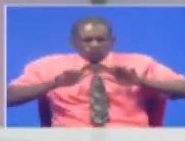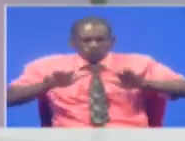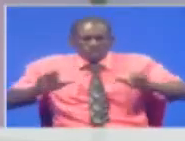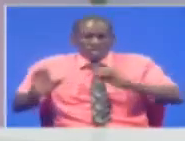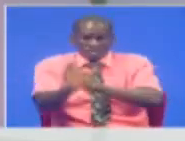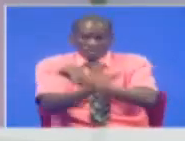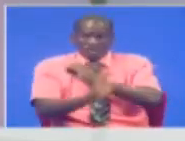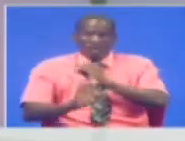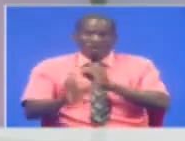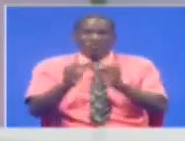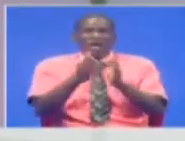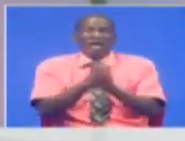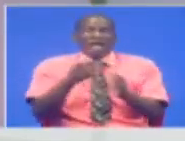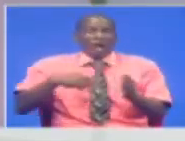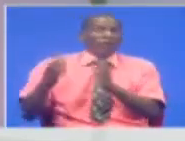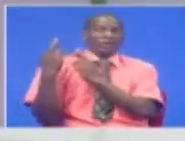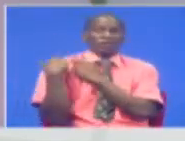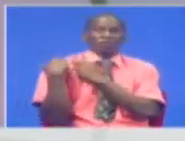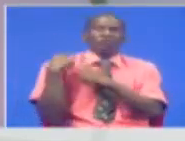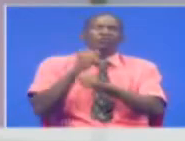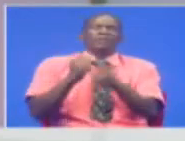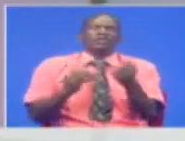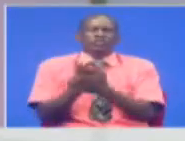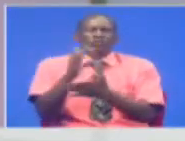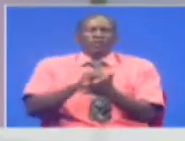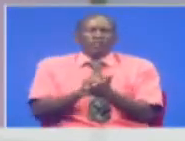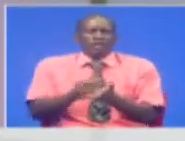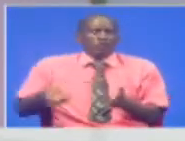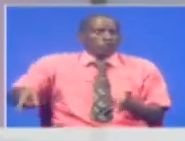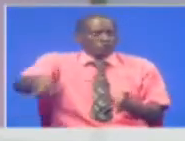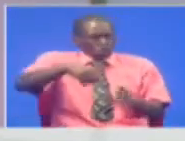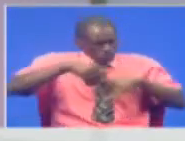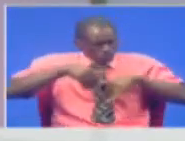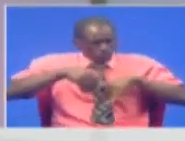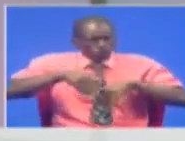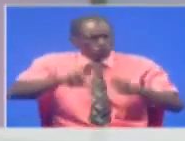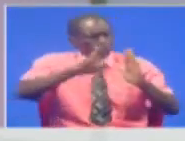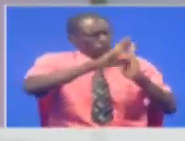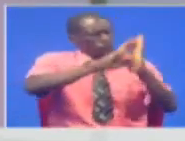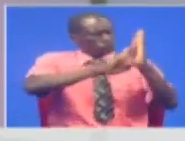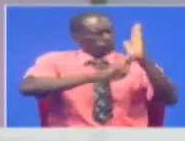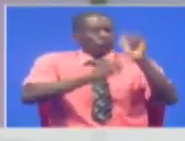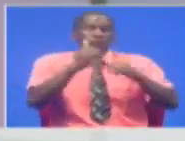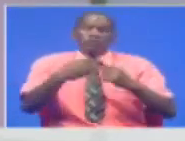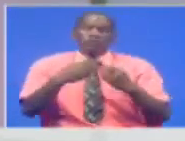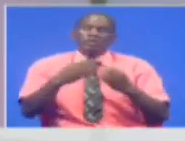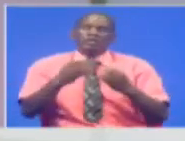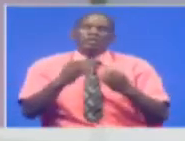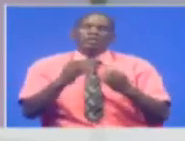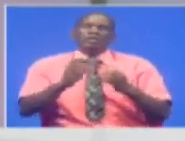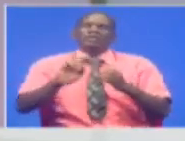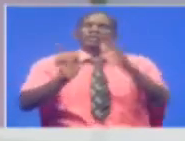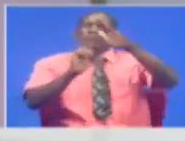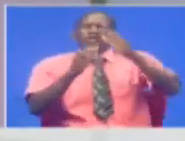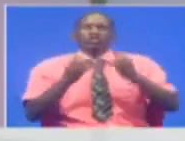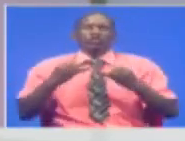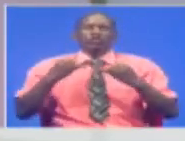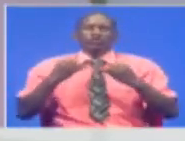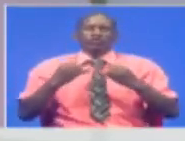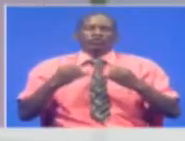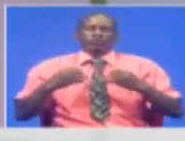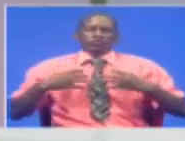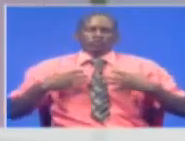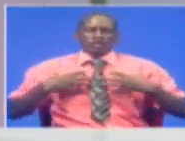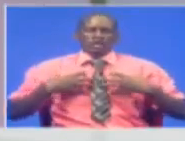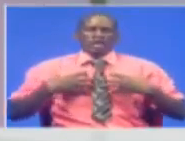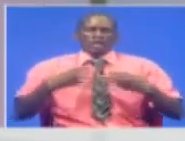Ni jukumu letu tu kuhakikisha kwamba tunafuata masharti ambayo Wizara ya Afya na serikali kwa jumla imeangazia ili